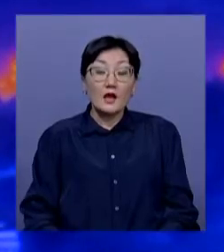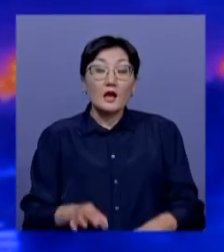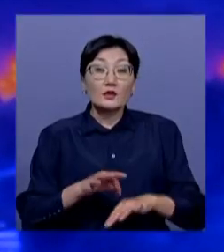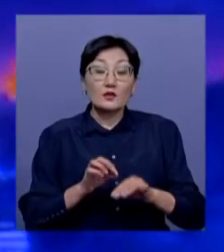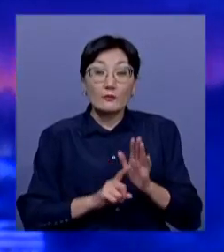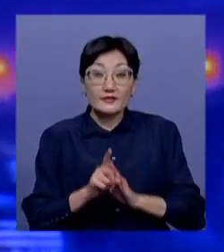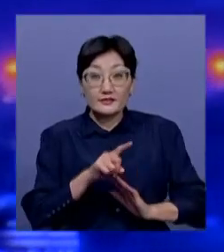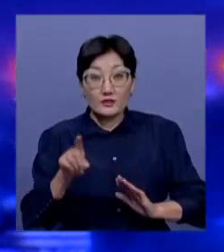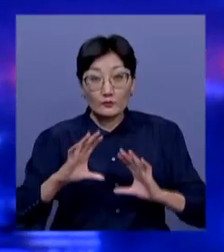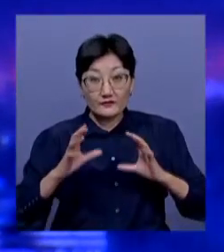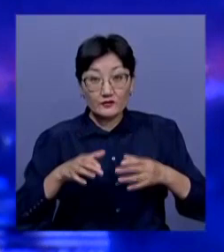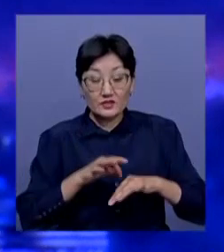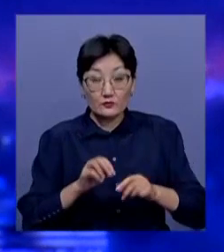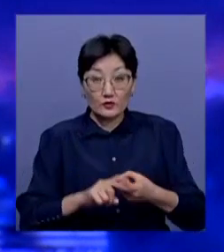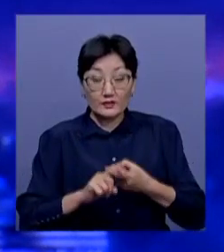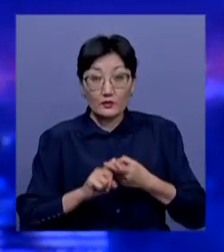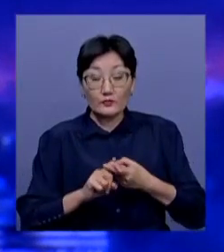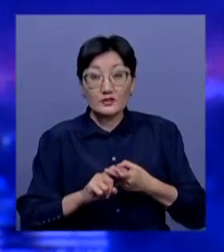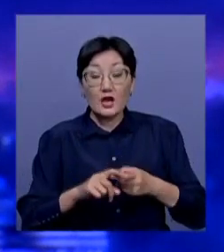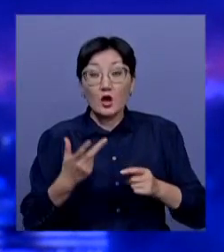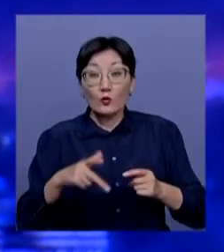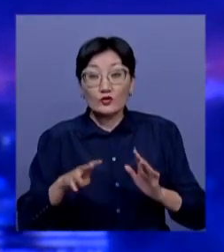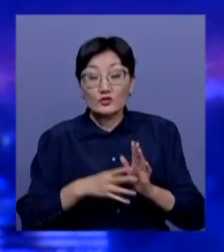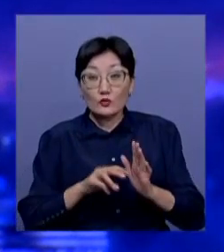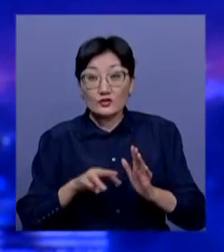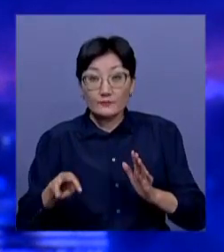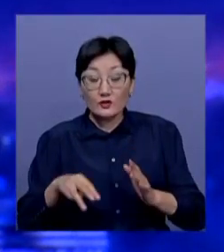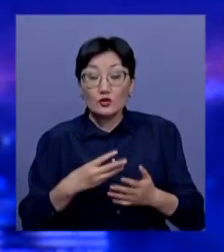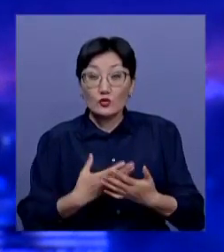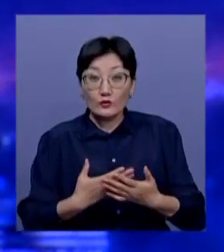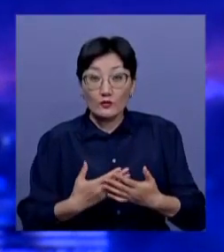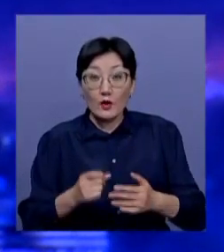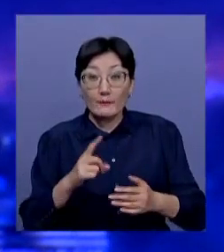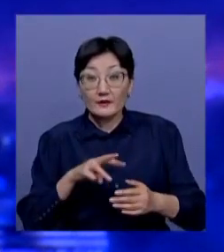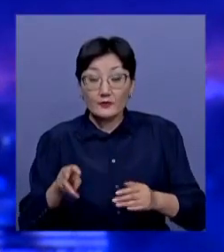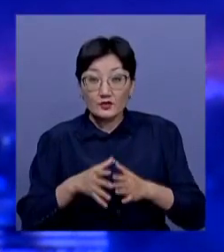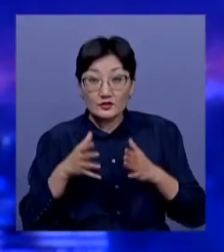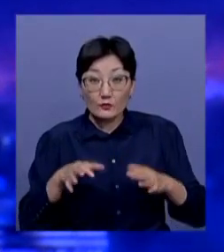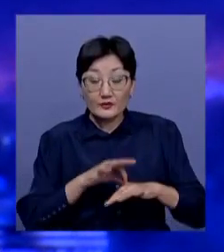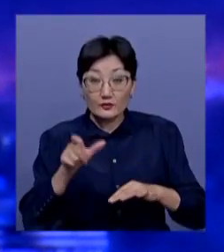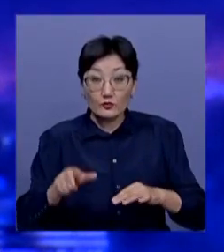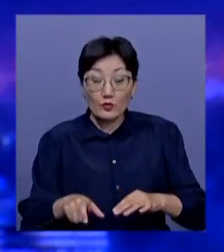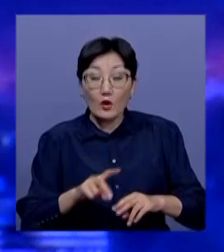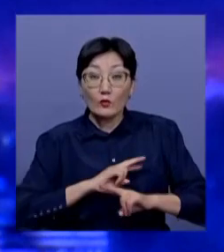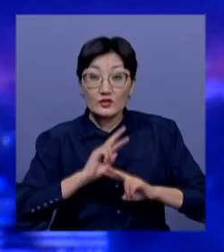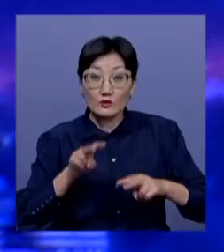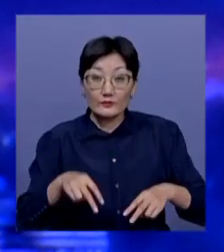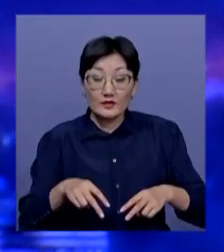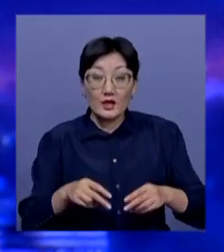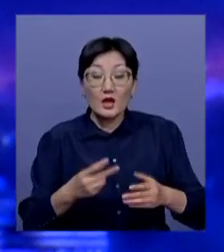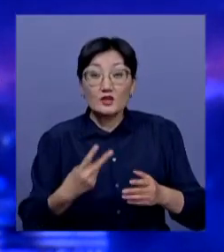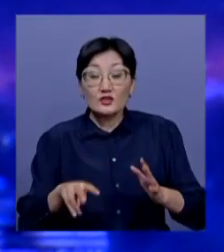Пандемия басталғалы әлемде коронавирус жұқтырғандар 39 миллионға жуықтады. 1 миллионнан астам науқас індеттен көз жұмды.